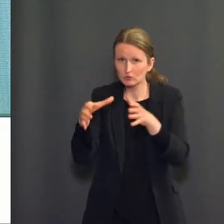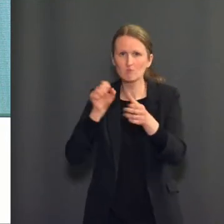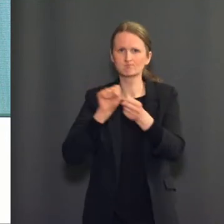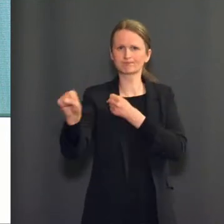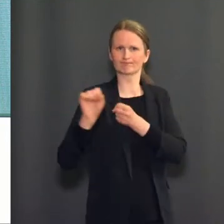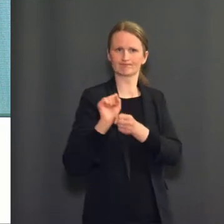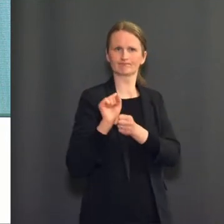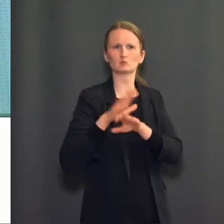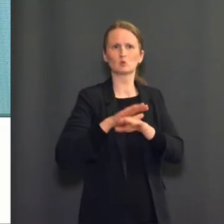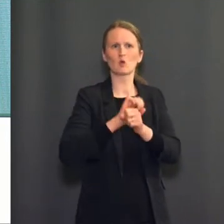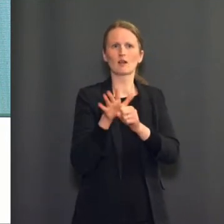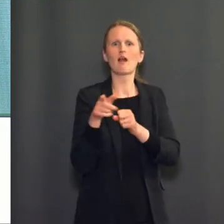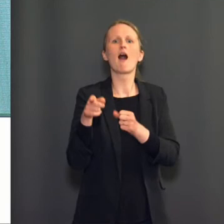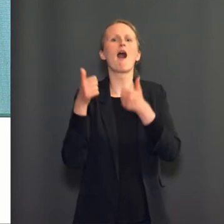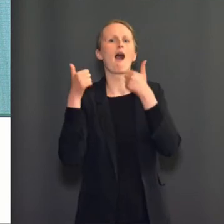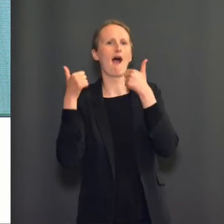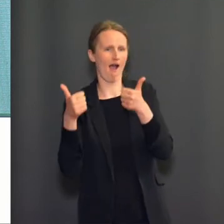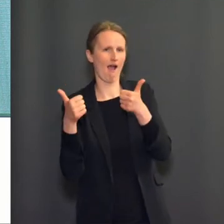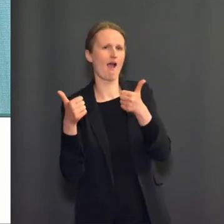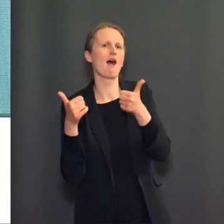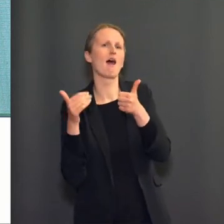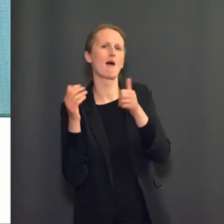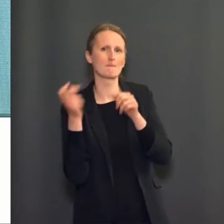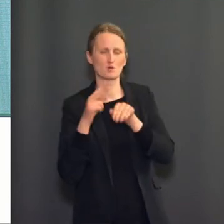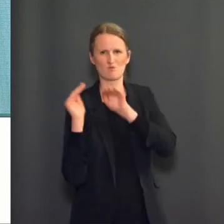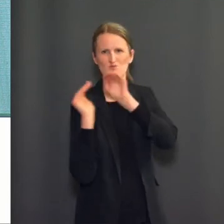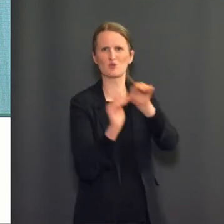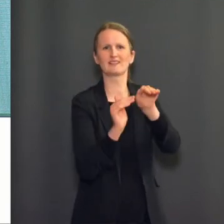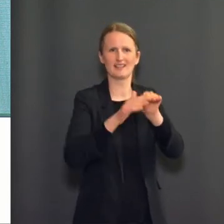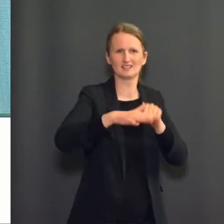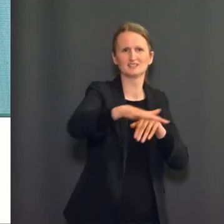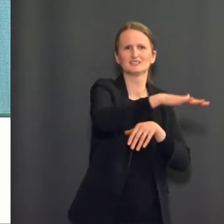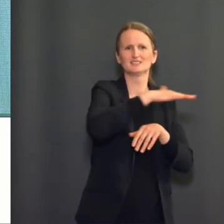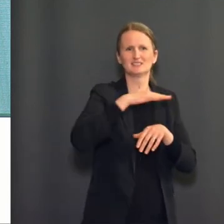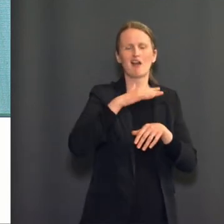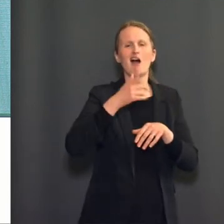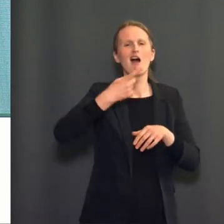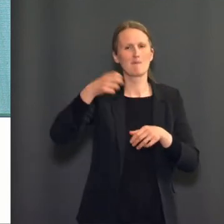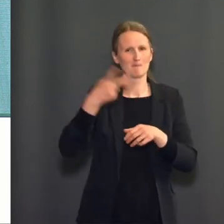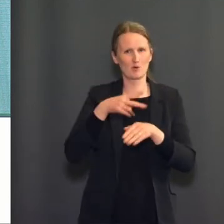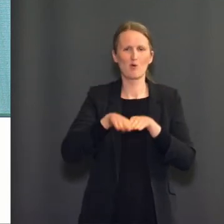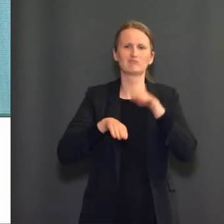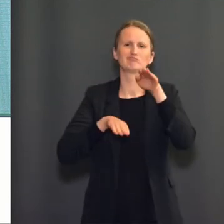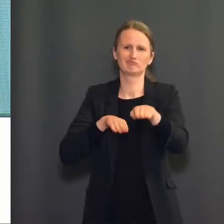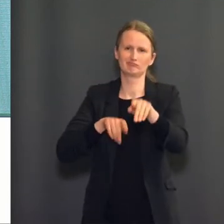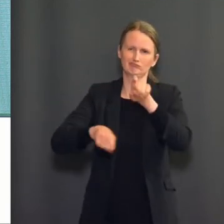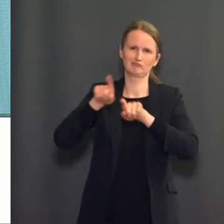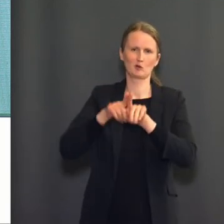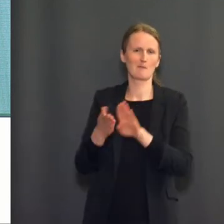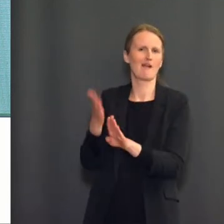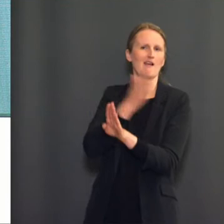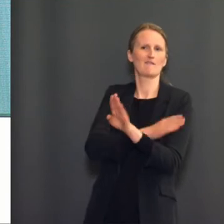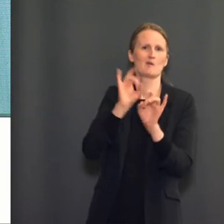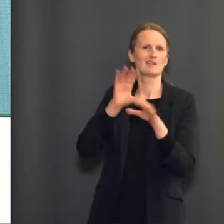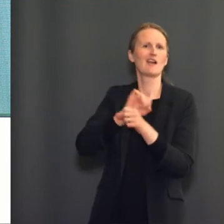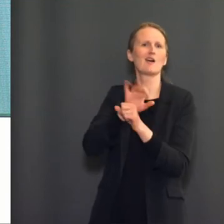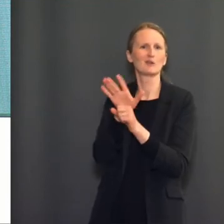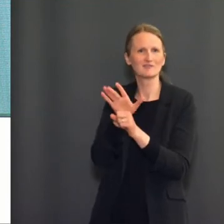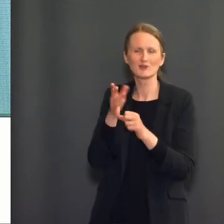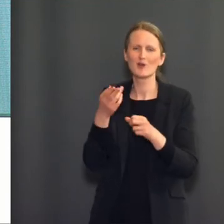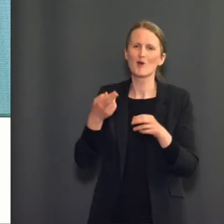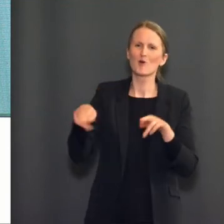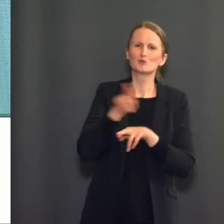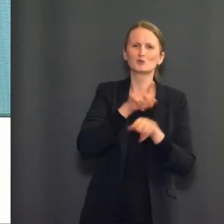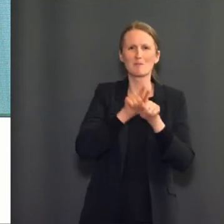aurons tous la possibilité de reprendre une vie normale et de nous retrouver. Je vous remercie pour